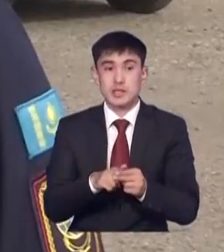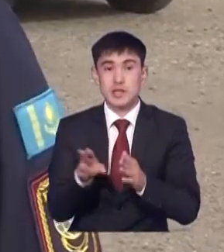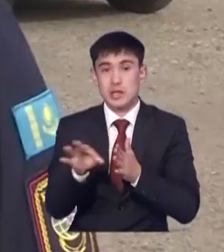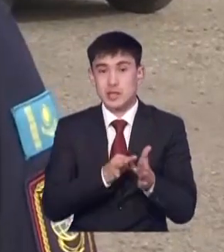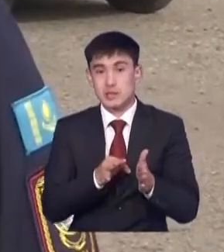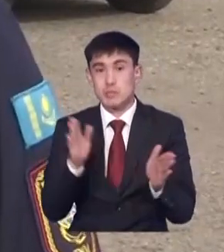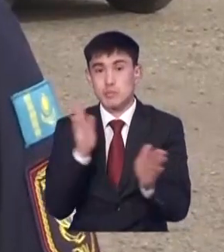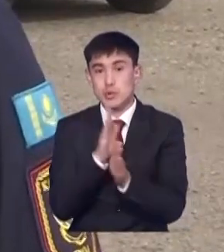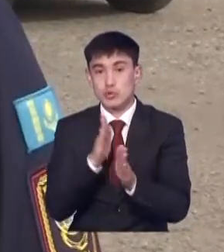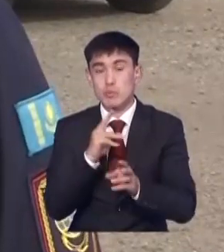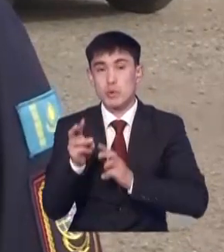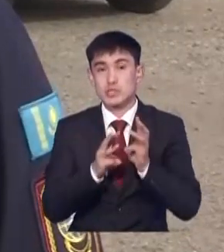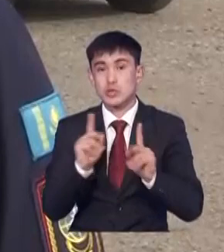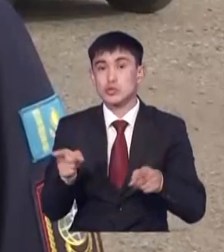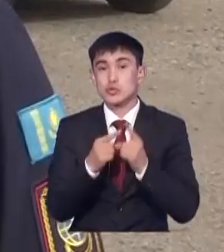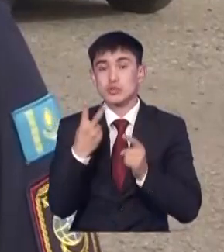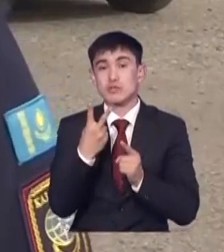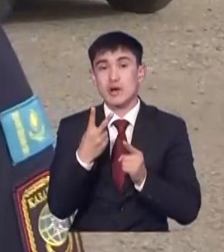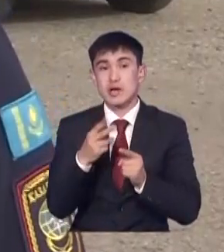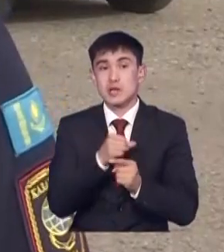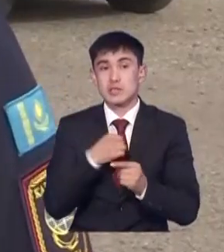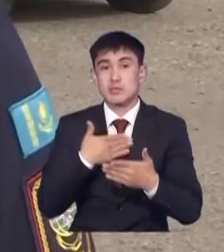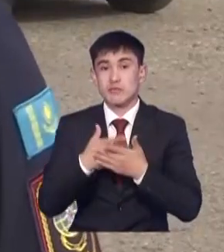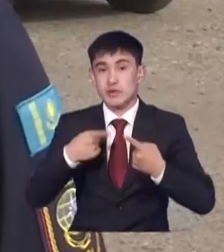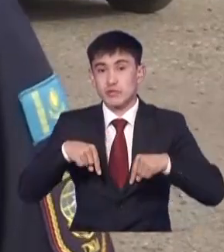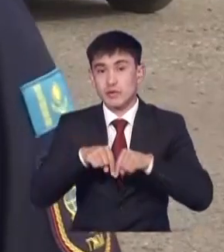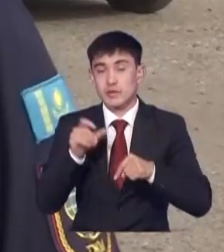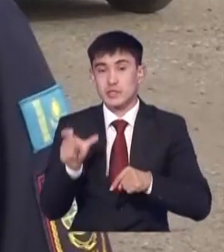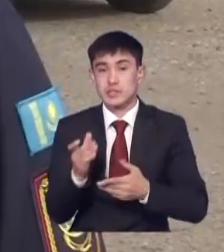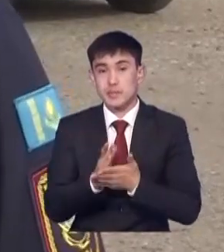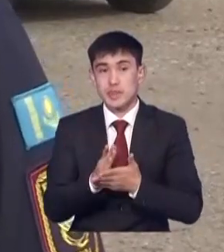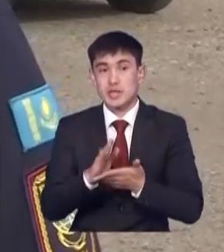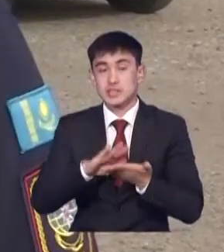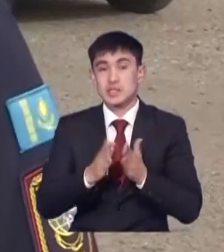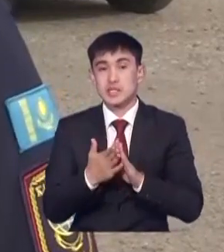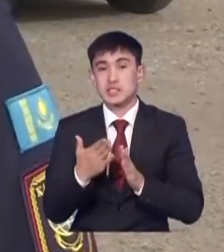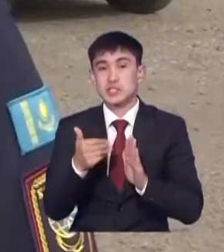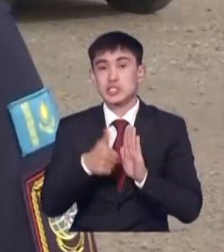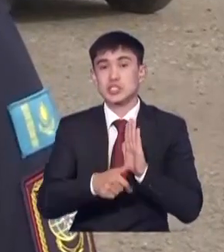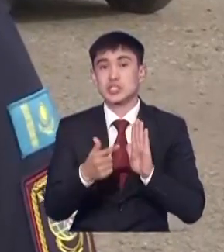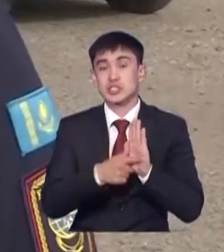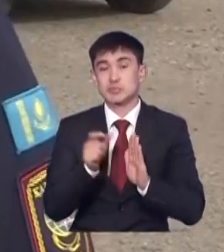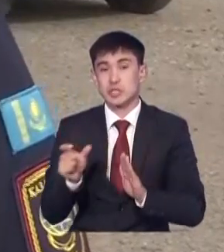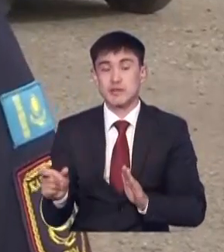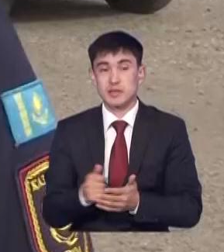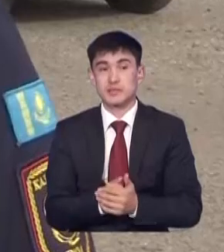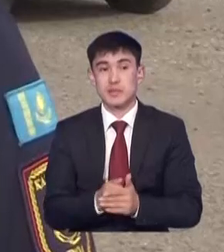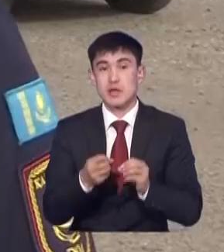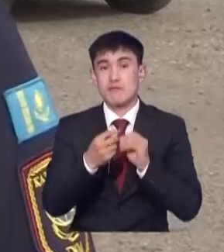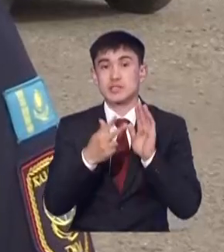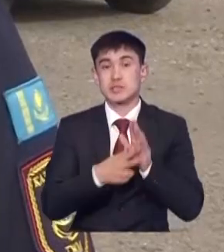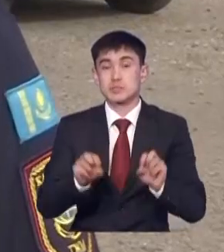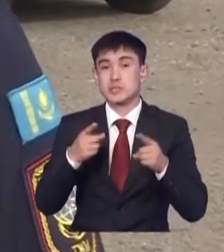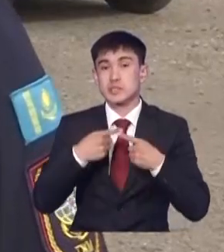реагирования природного пожара создано 2 добровольных пожарных формирования, состоящих из 67 человек, 18